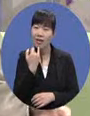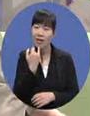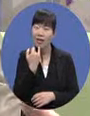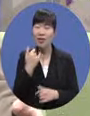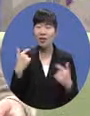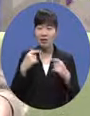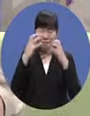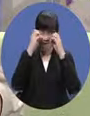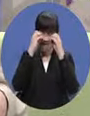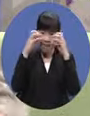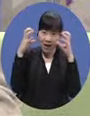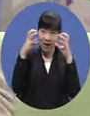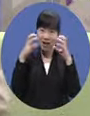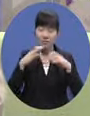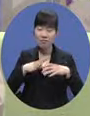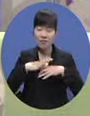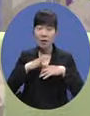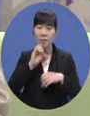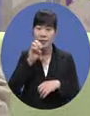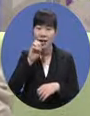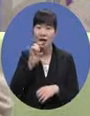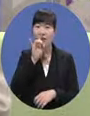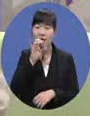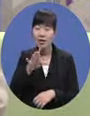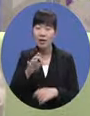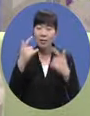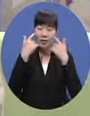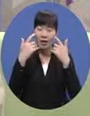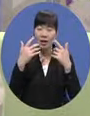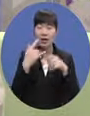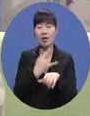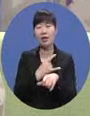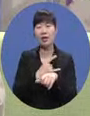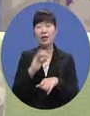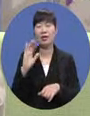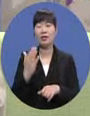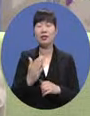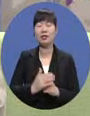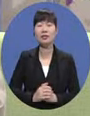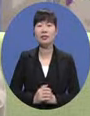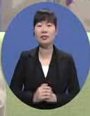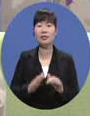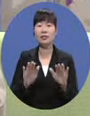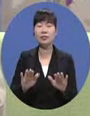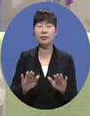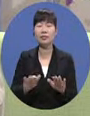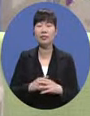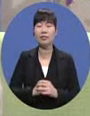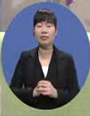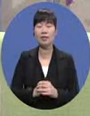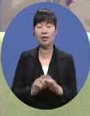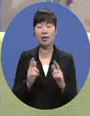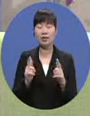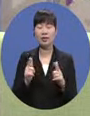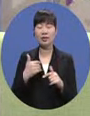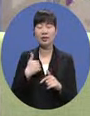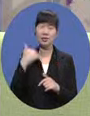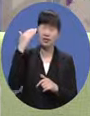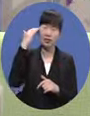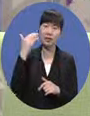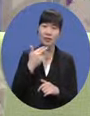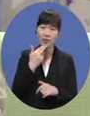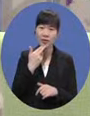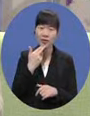눈에 부릅뜨고 막 무섭게 하면 안 되겠죠. 아. 명확하게 얘기를 해줘야 되는 거죠. 네. 그러면 이제 아이가 뭐 아니요, 나는 안 괴롭힐